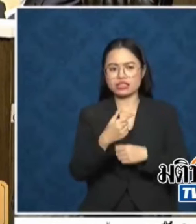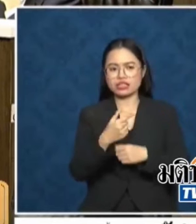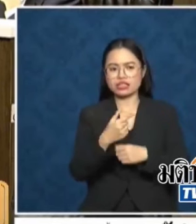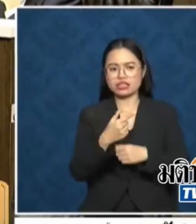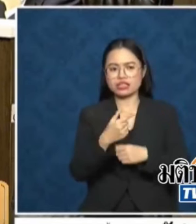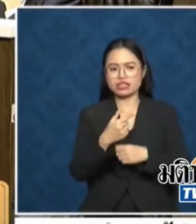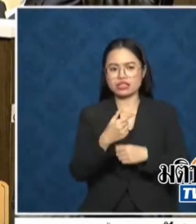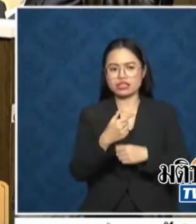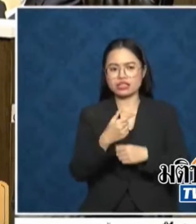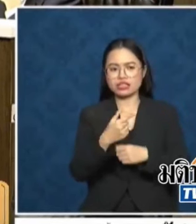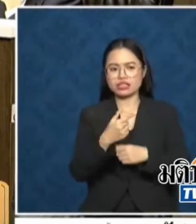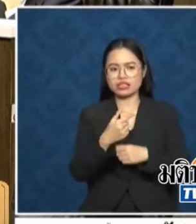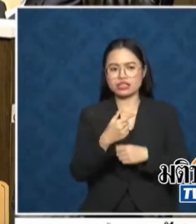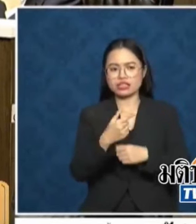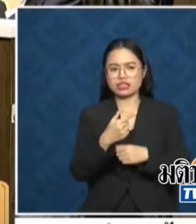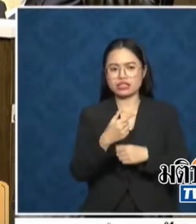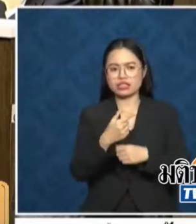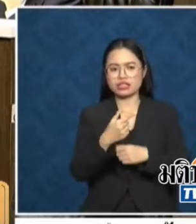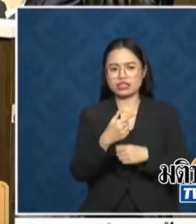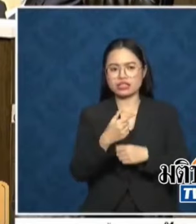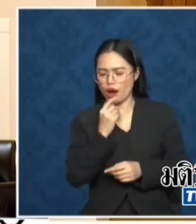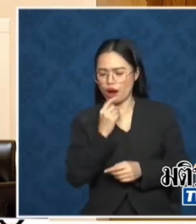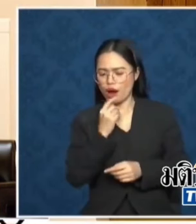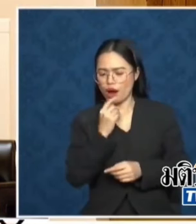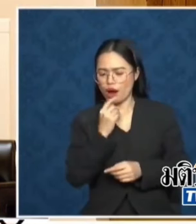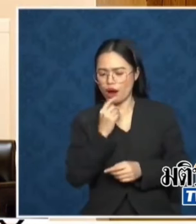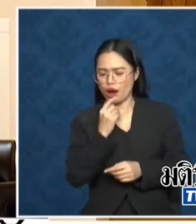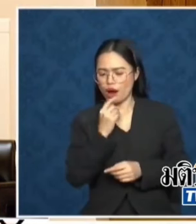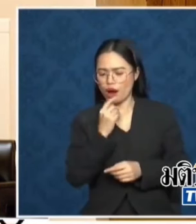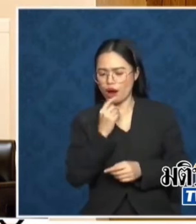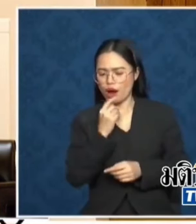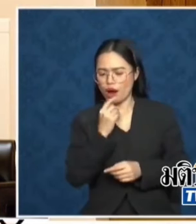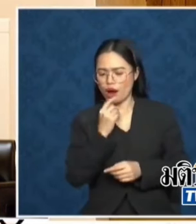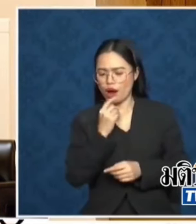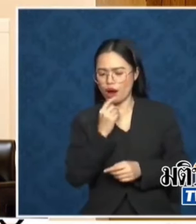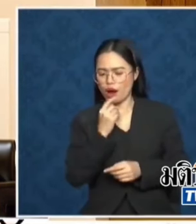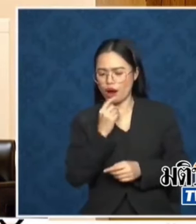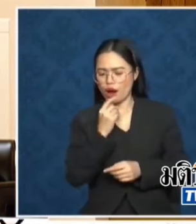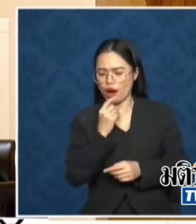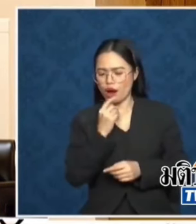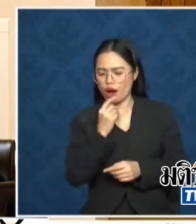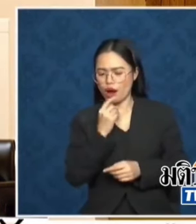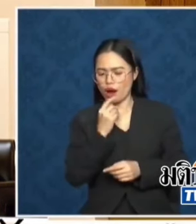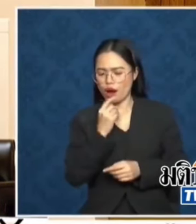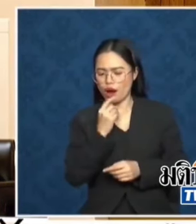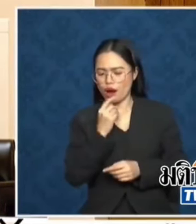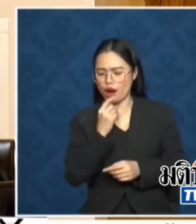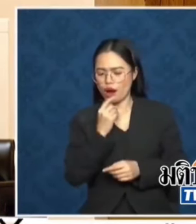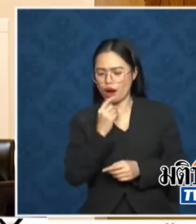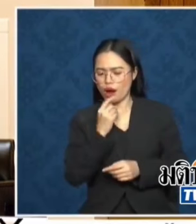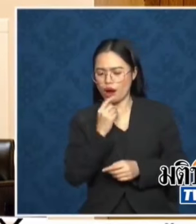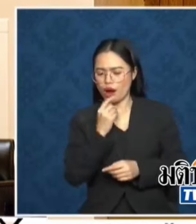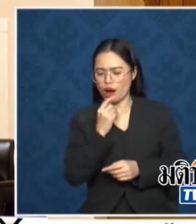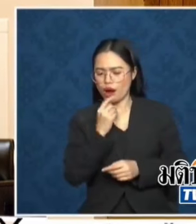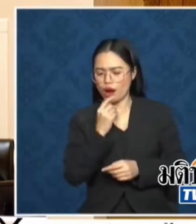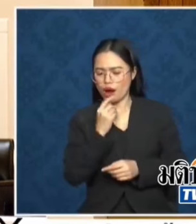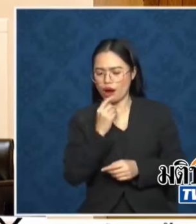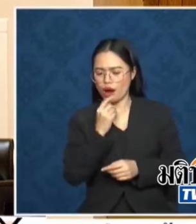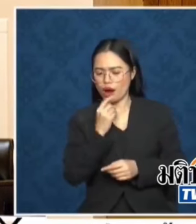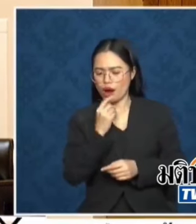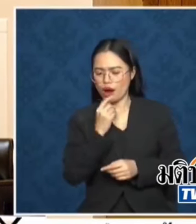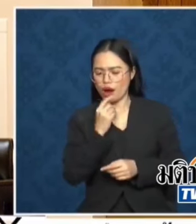ให้เปลี่ยนรัฐมนตรีเลยครับกระทรวงทรัพยากรธรรมชาติและสิ่งแวดล้อมแล้วถ้าเกิดเอาคนที่มาสภาแน่ๆผมเสนอเปลี่ยนเป็นท่านอัฐกรศิริทยากรเลยครับมาตล